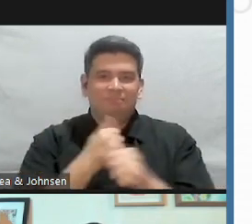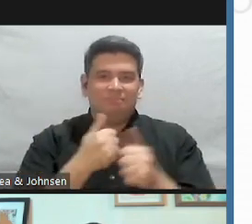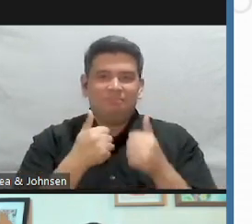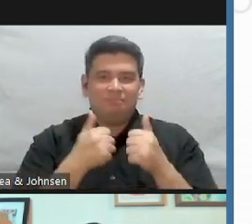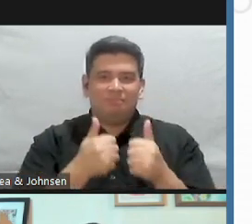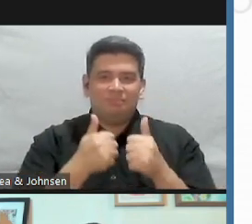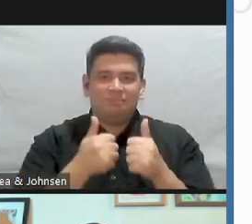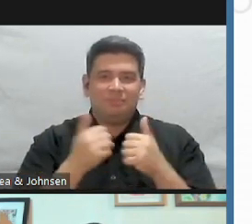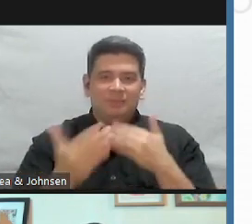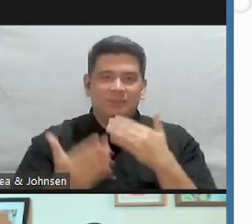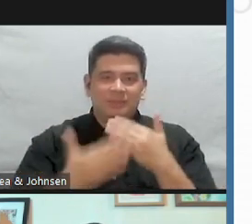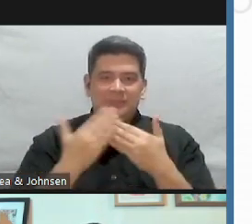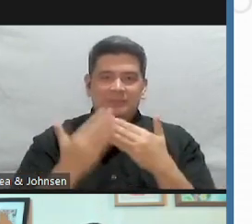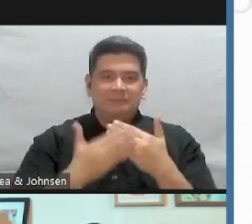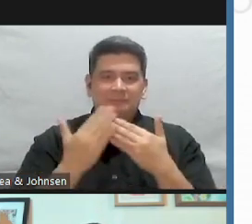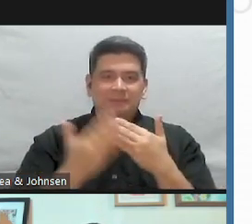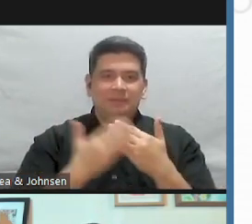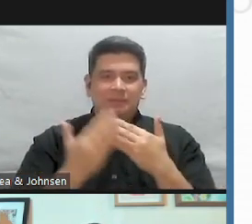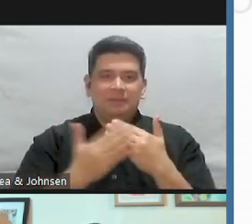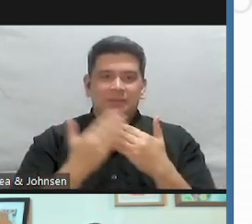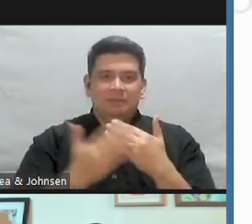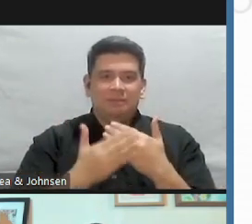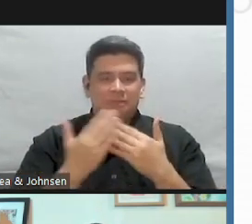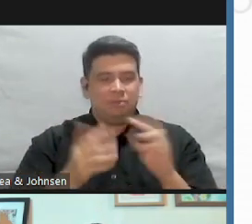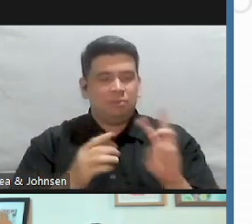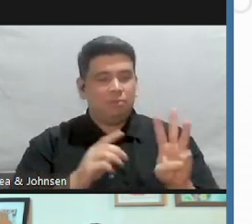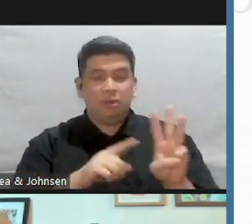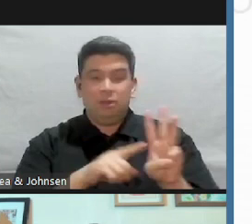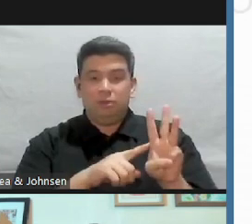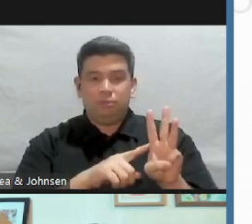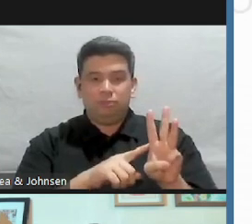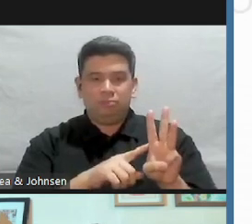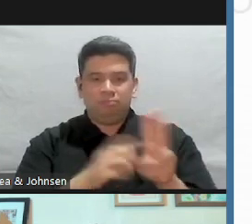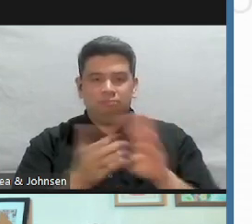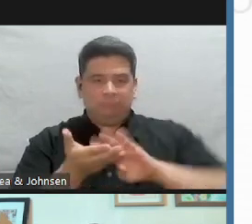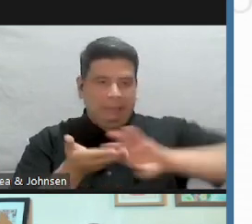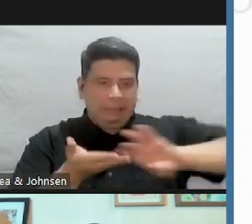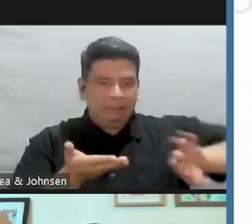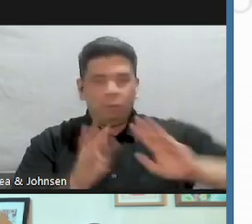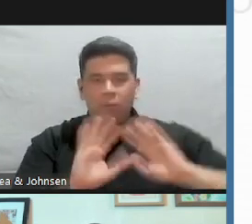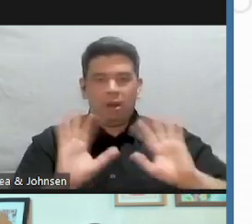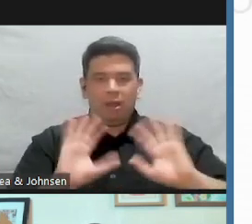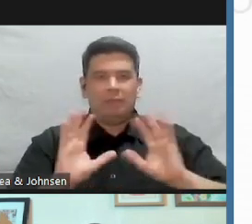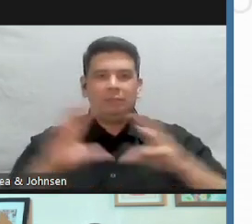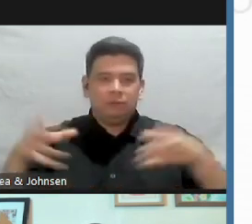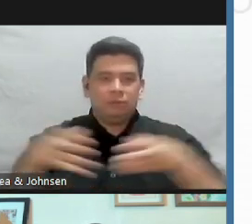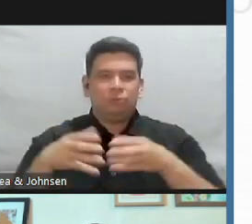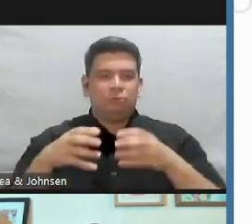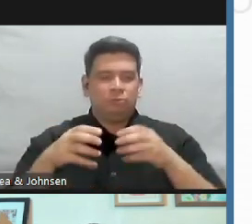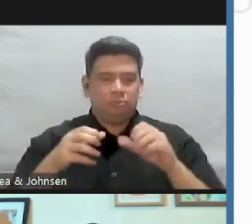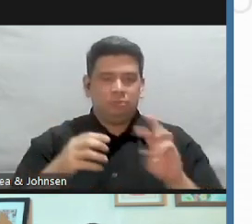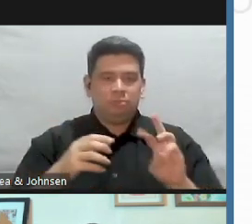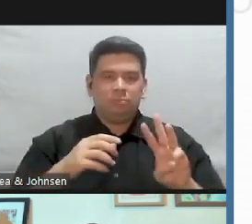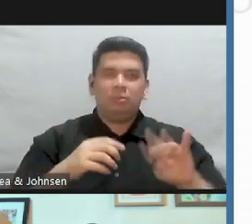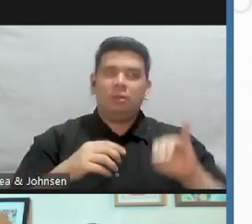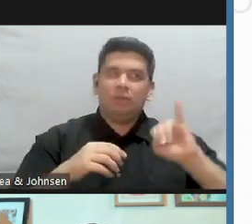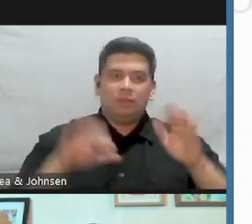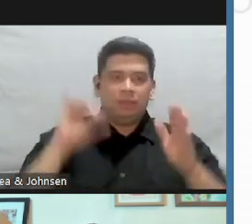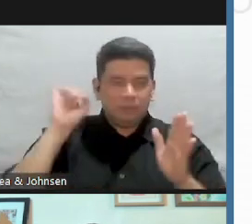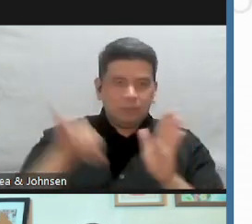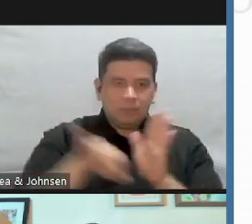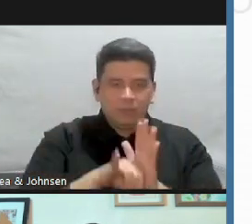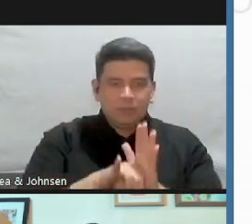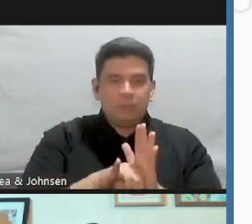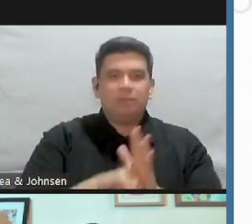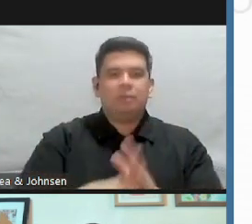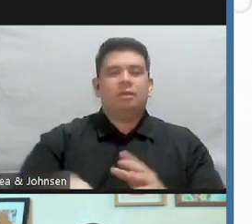ano, wika, no? Walang maiiwan, identidad, kaalaman, karunungan, kasanayan, at